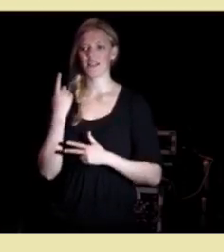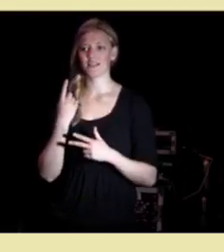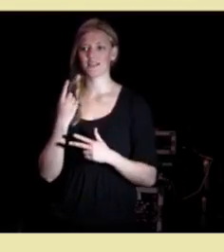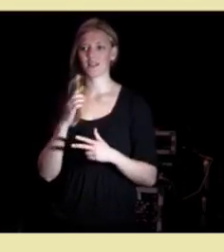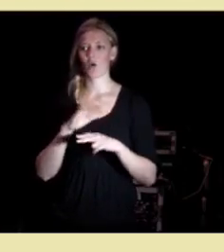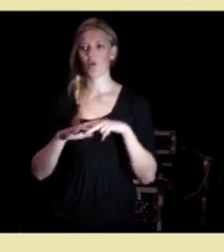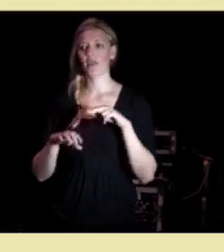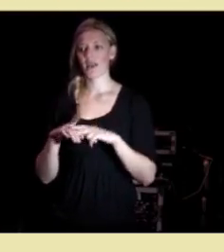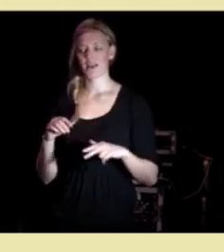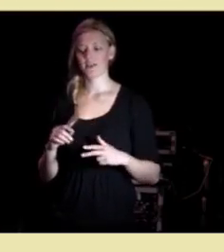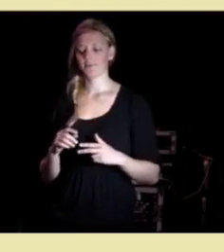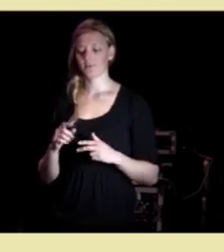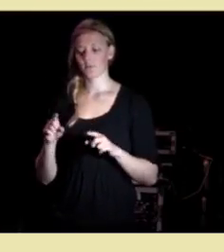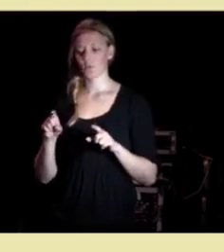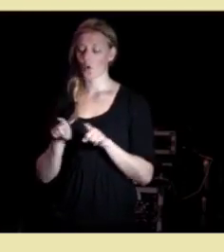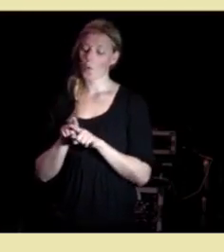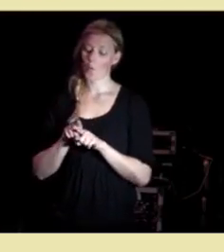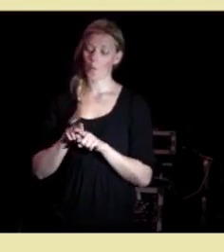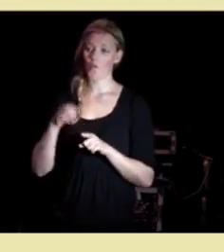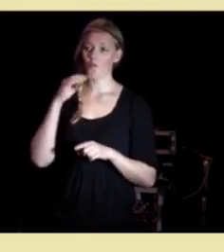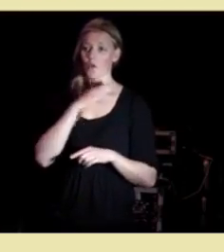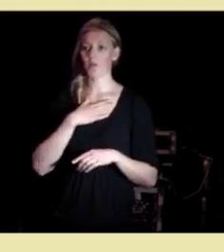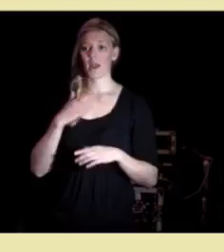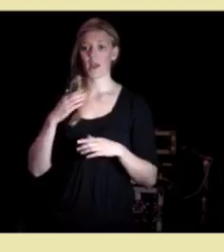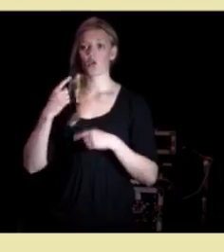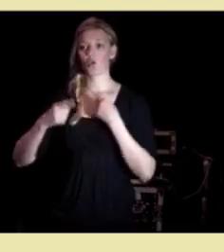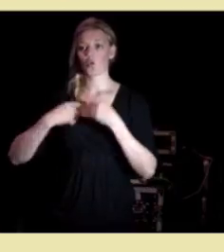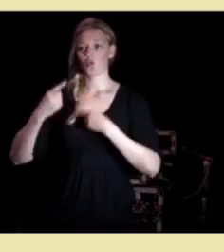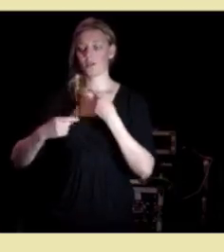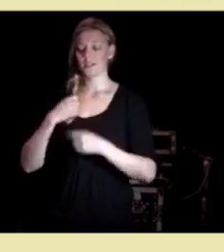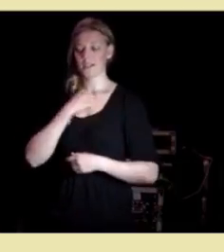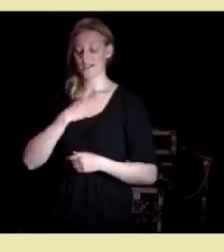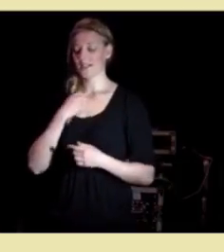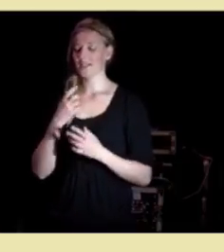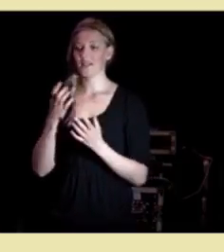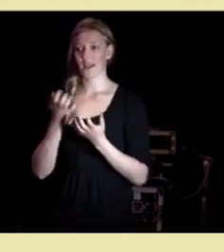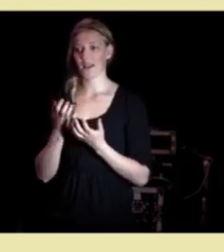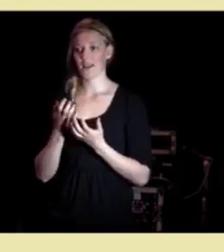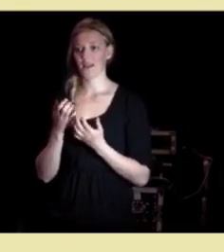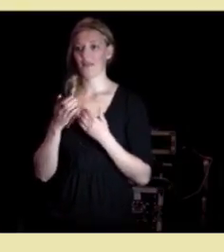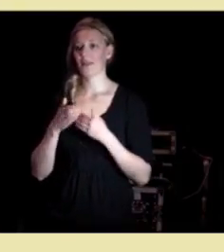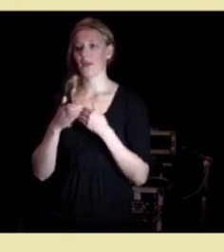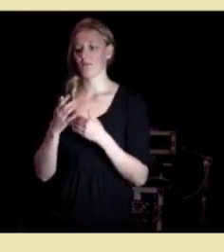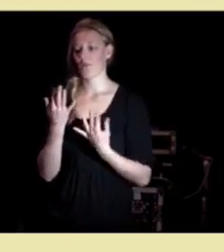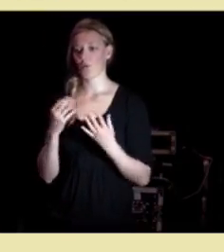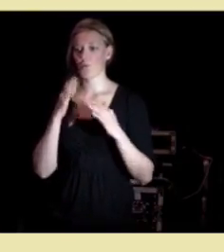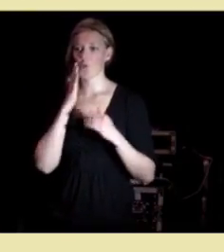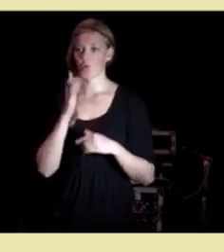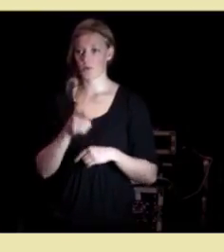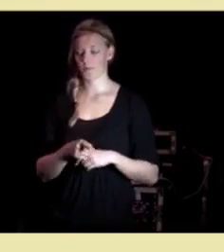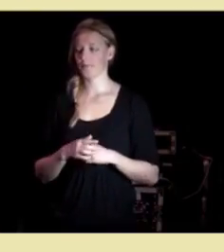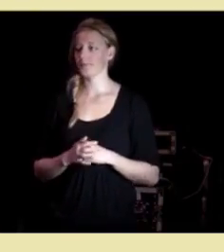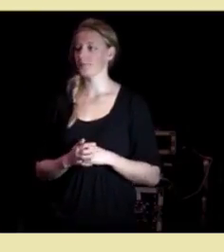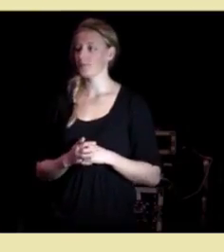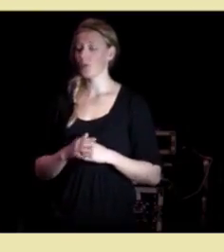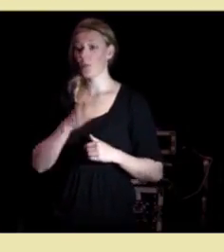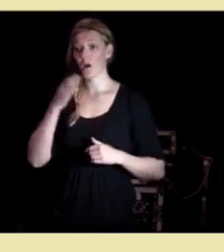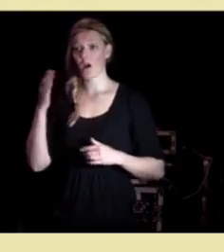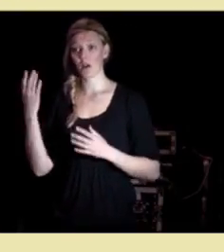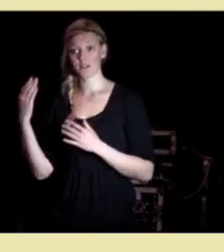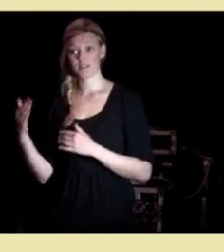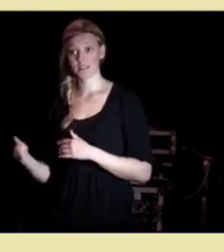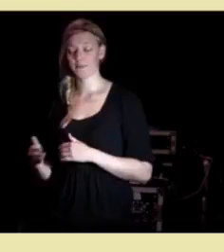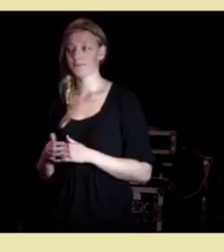spesialisthåndteringen som folk med kroniske lidelser trenger nær der de bor. På den andre siden så er det sånn